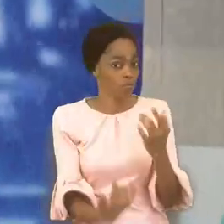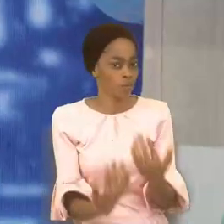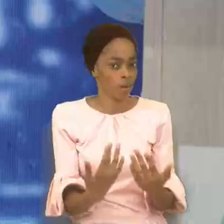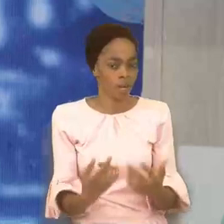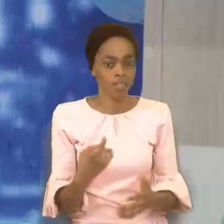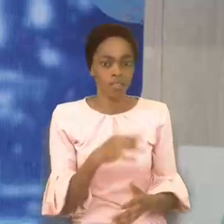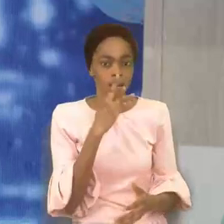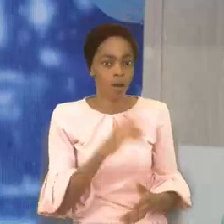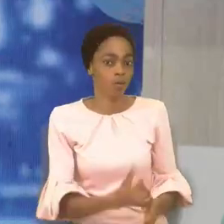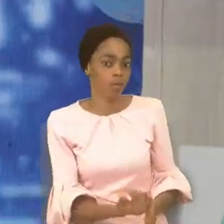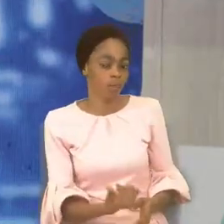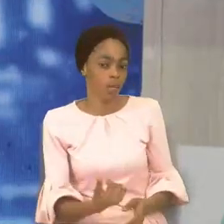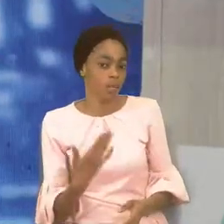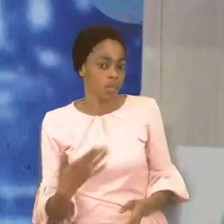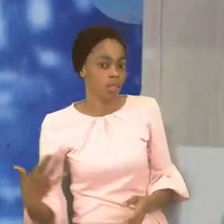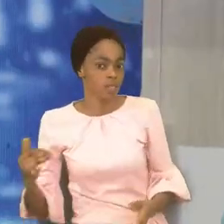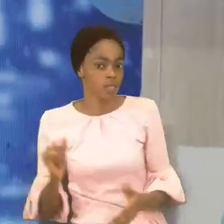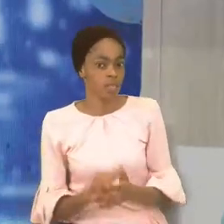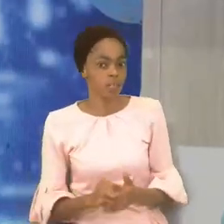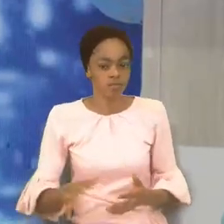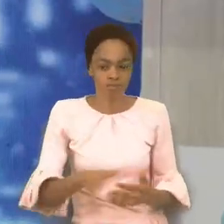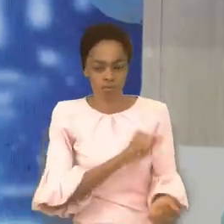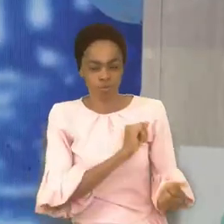qui sont consumés par le feu.